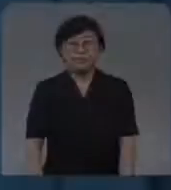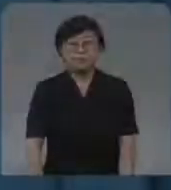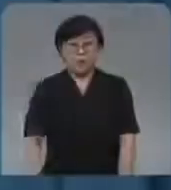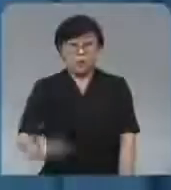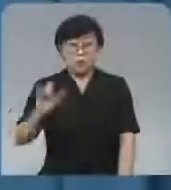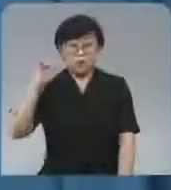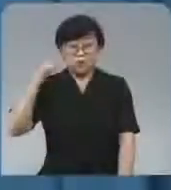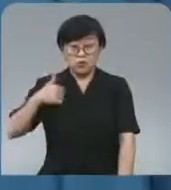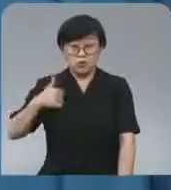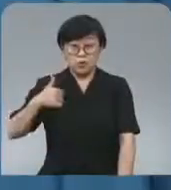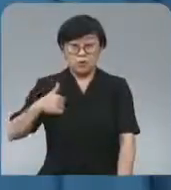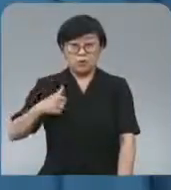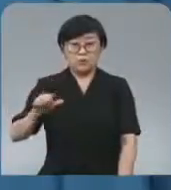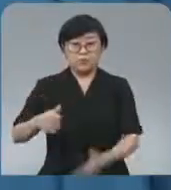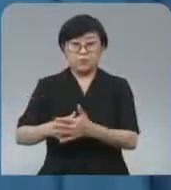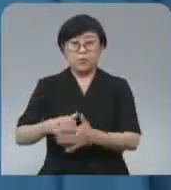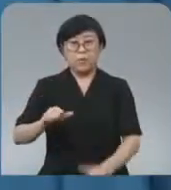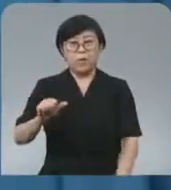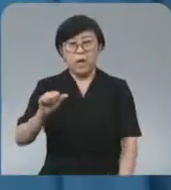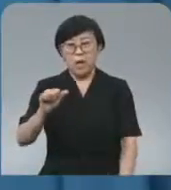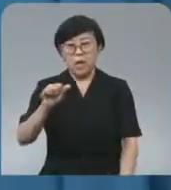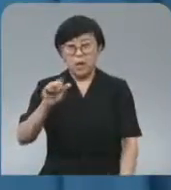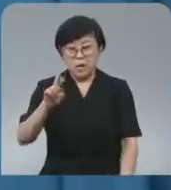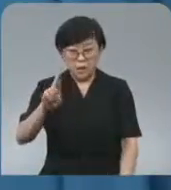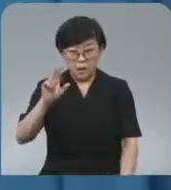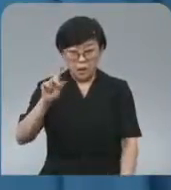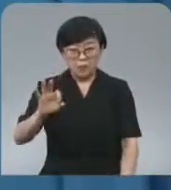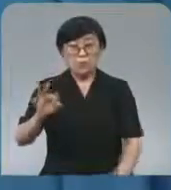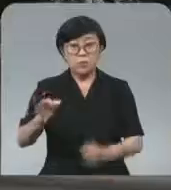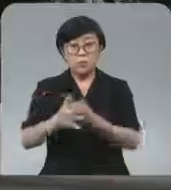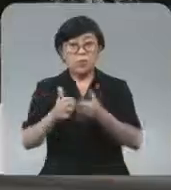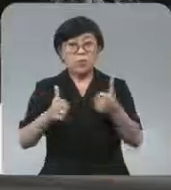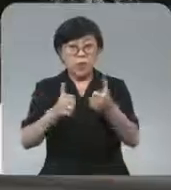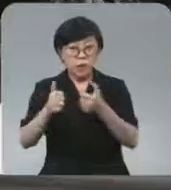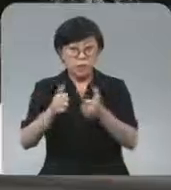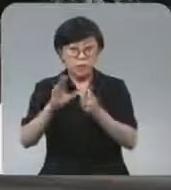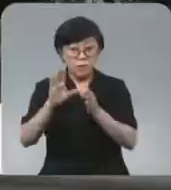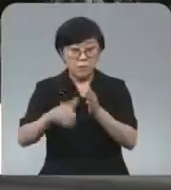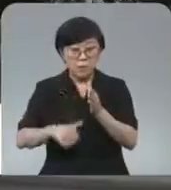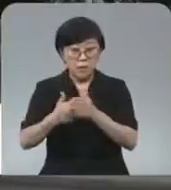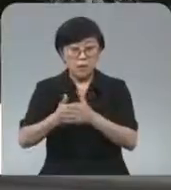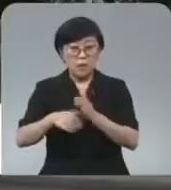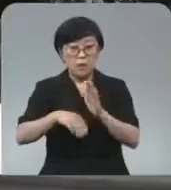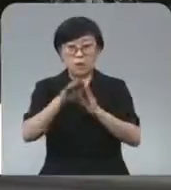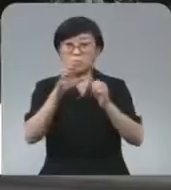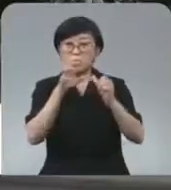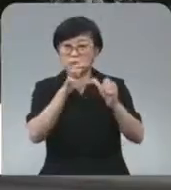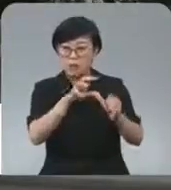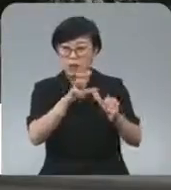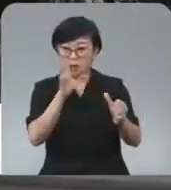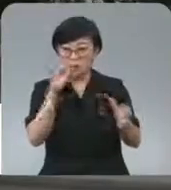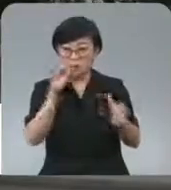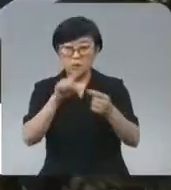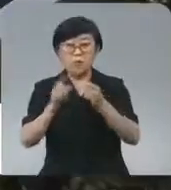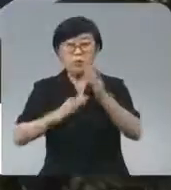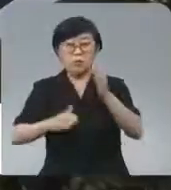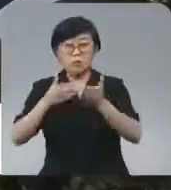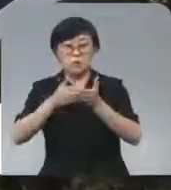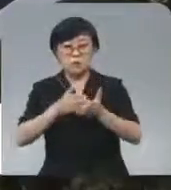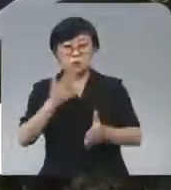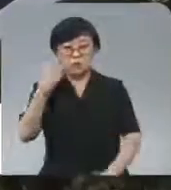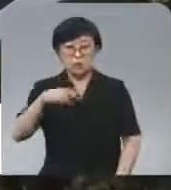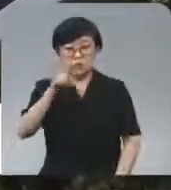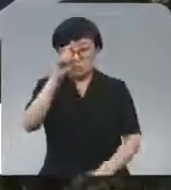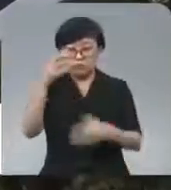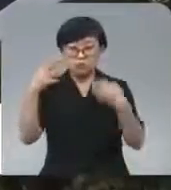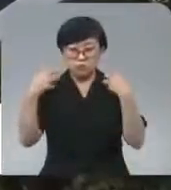thị trấn Phù Mỹ thì hiện rõ lập trường phản đối việc Trung Quốc công khai đề xuất nới lỏng cảnh tượng với Bắc Triều Tiên tại hội nghị Ngoại trưởng